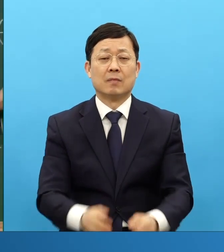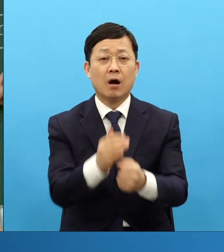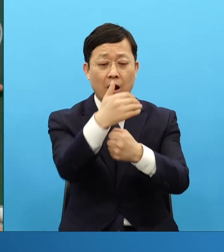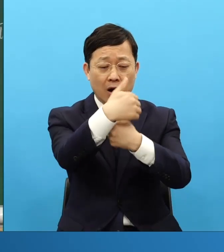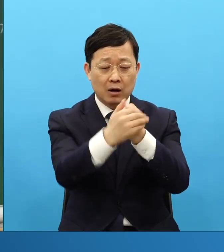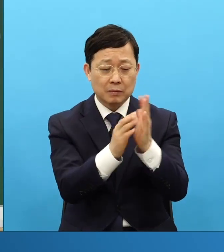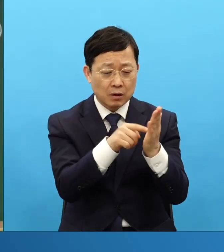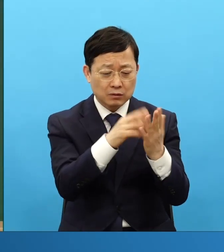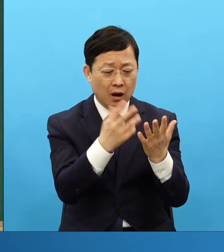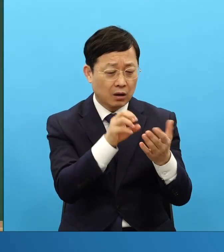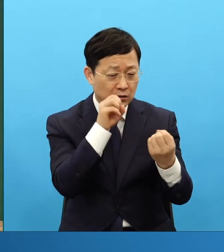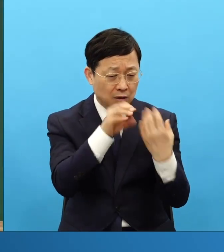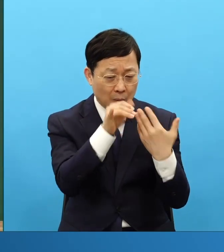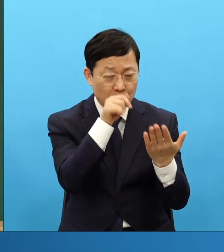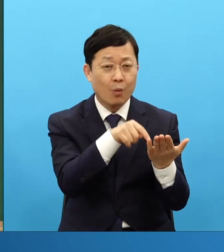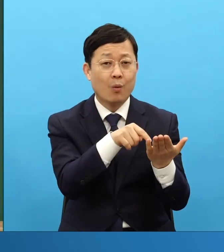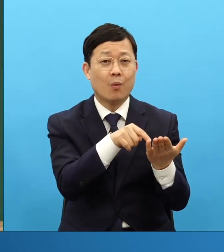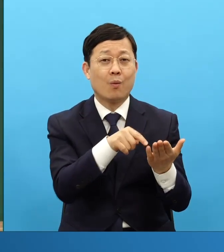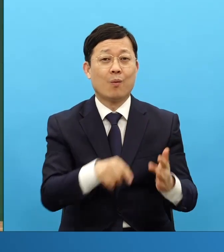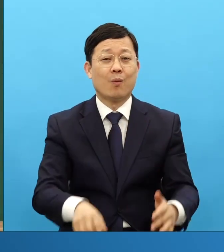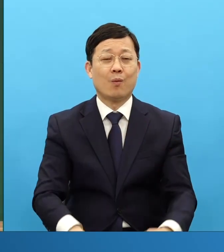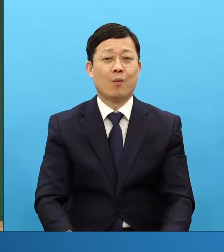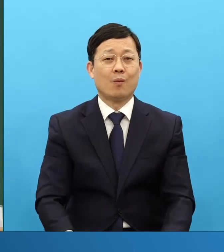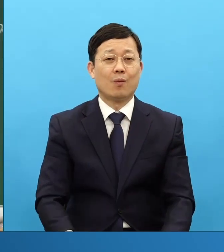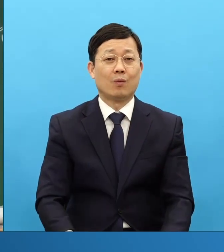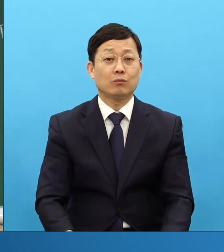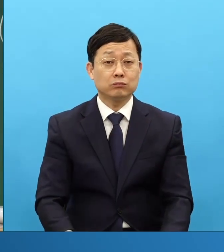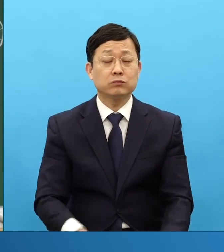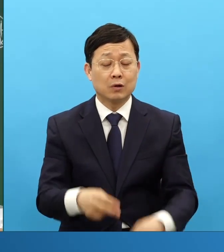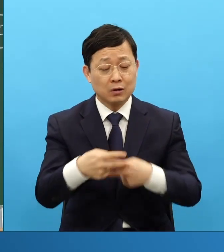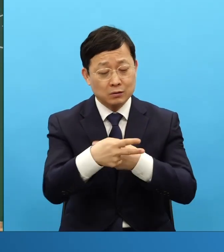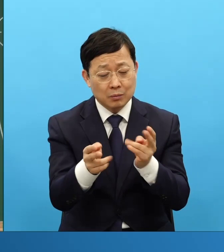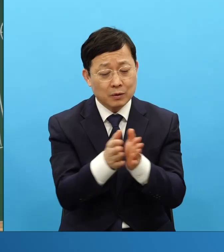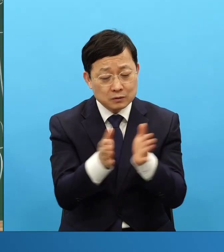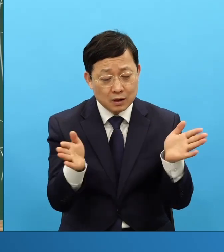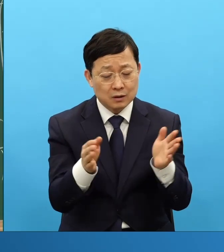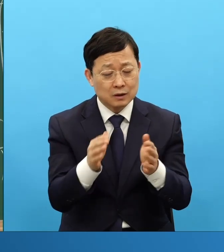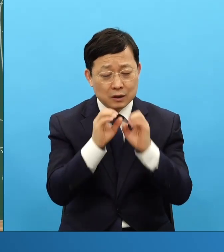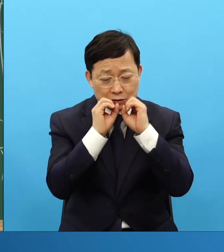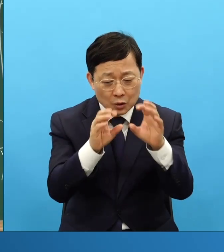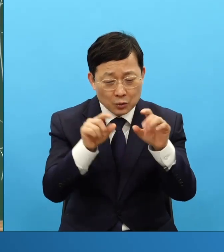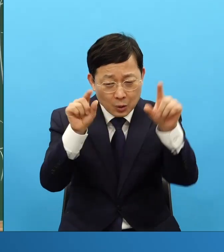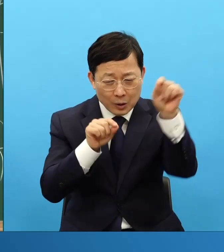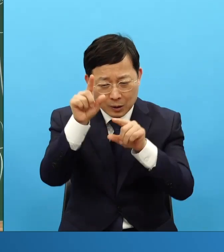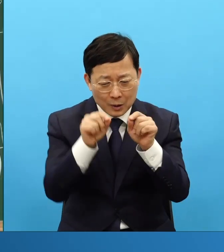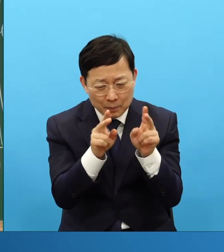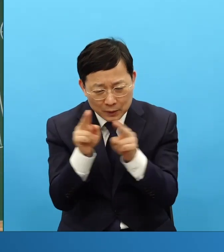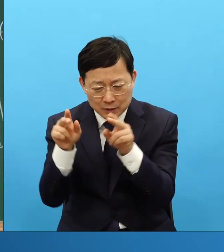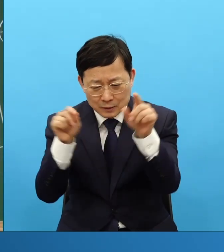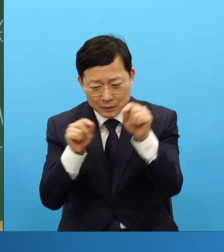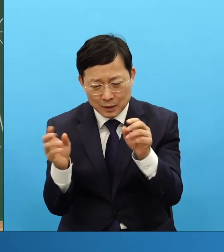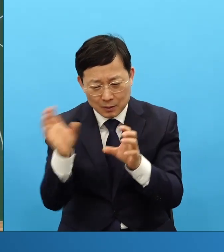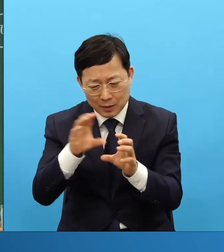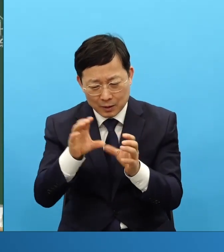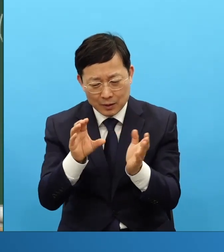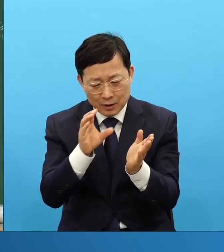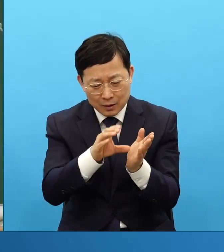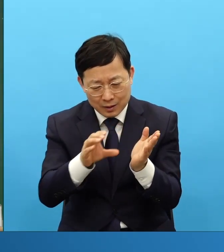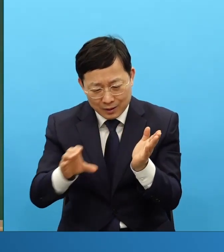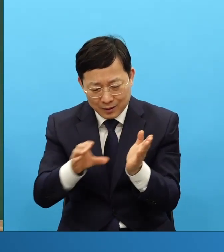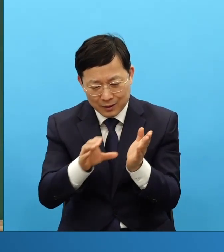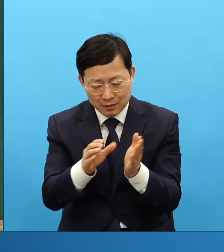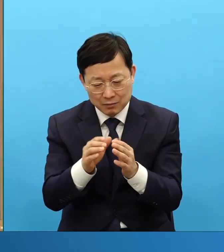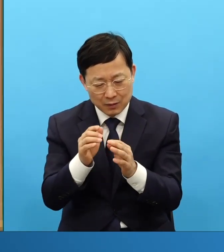답 나왔잖아요. I found the answer in the Bible. 그렇게 편집을 해야 돼요. In that way, you need to edit. 그럼 뭡니까? And then